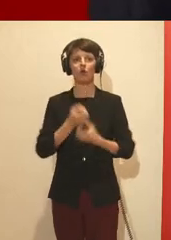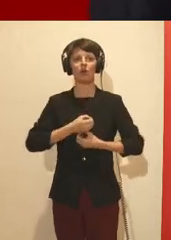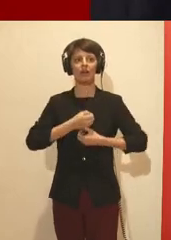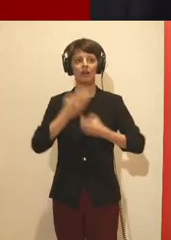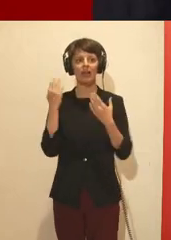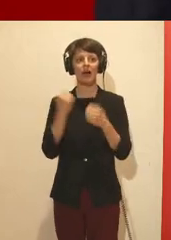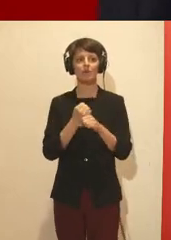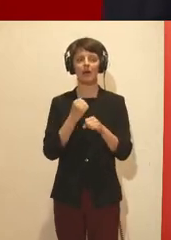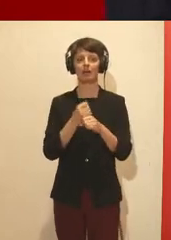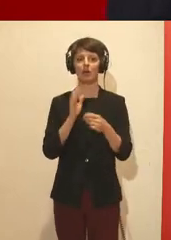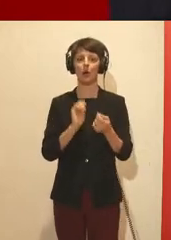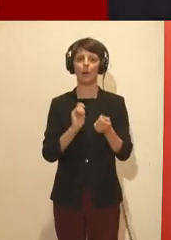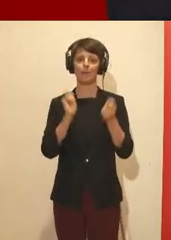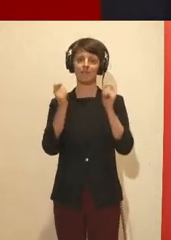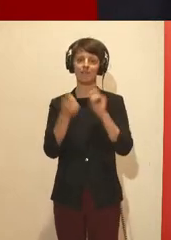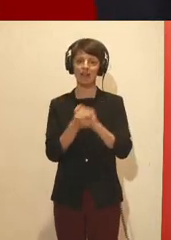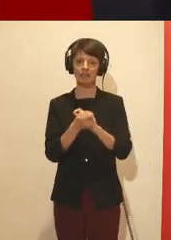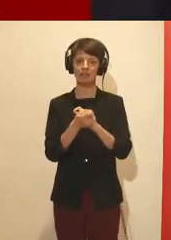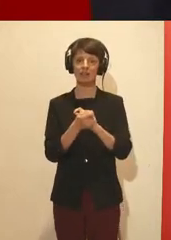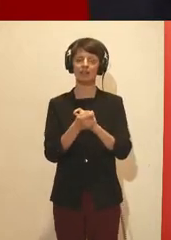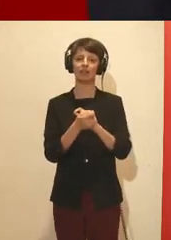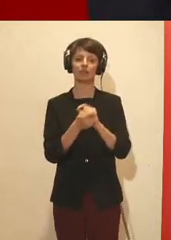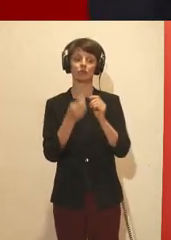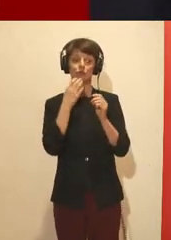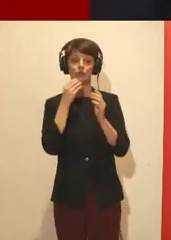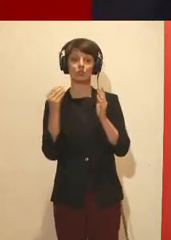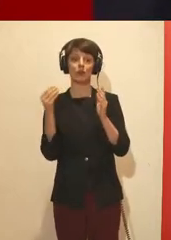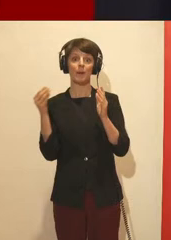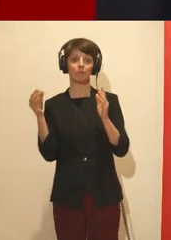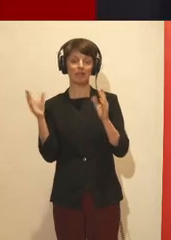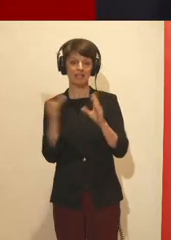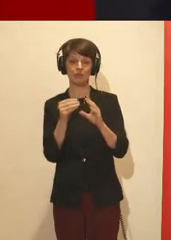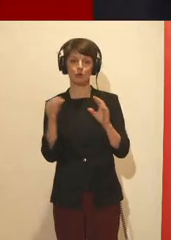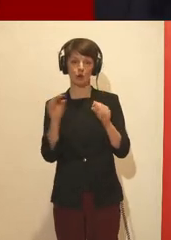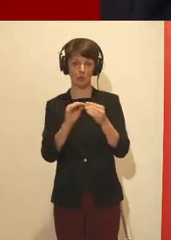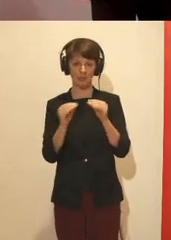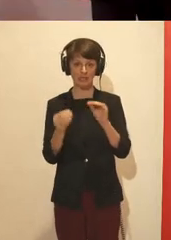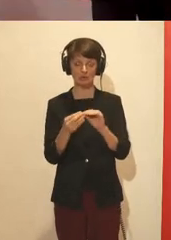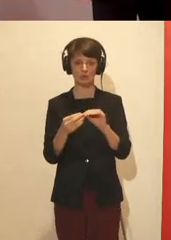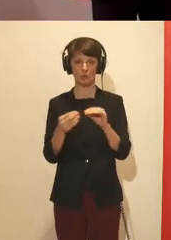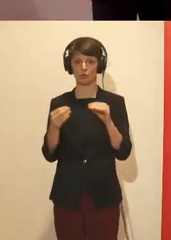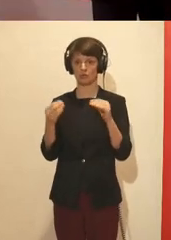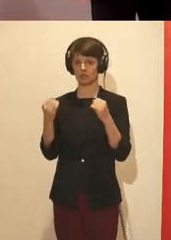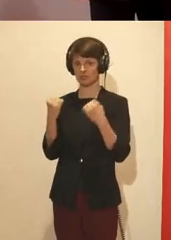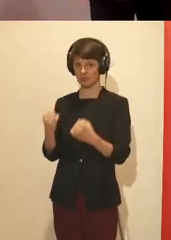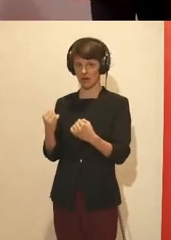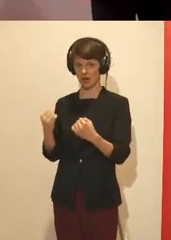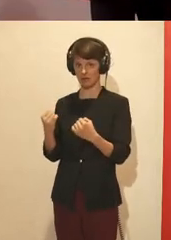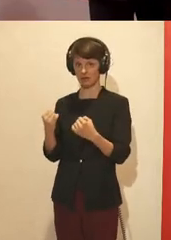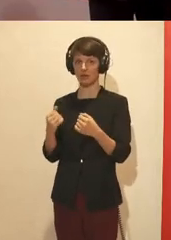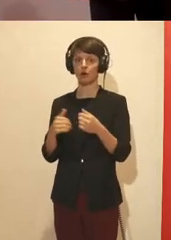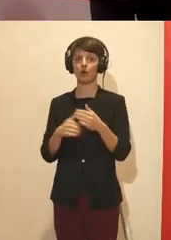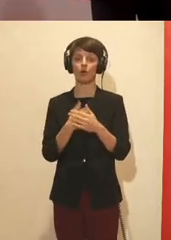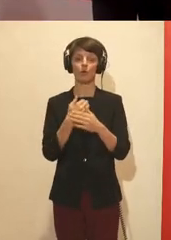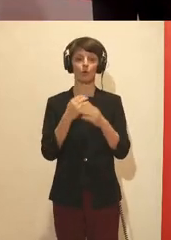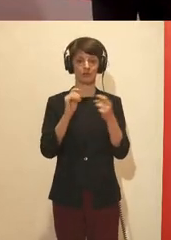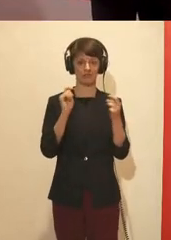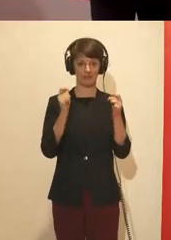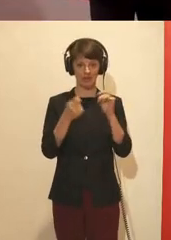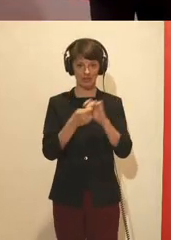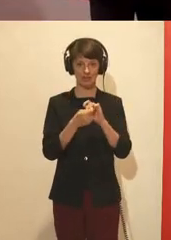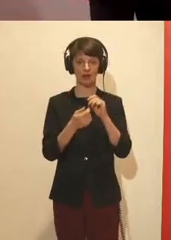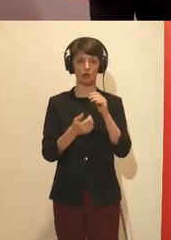im wandel für sicherheit sorgen wollen und dafür sorgen wollen dass man durch den wandel neue perspektiven auch in den